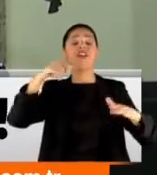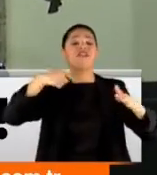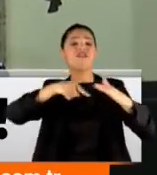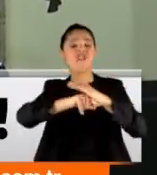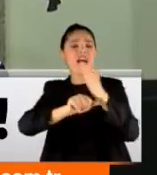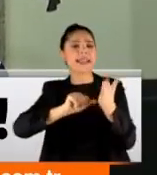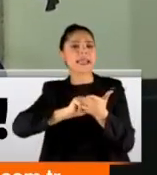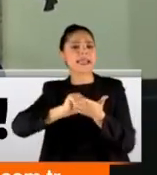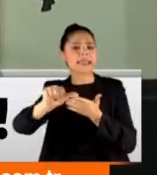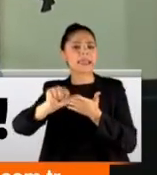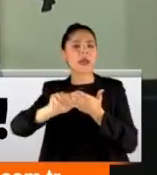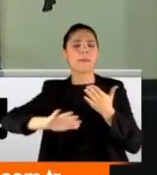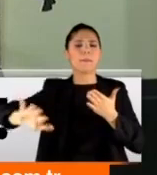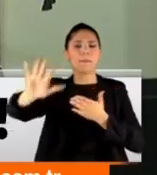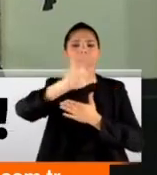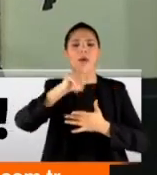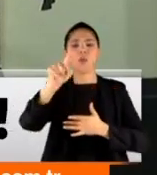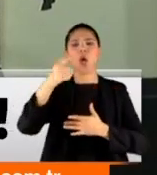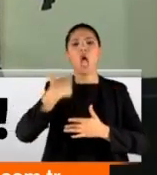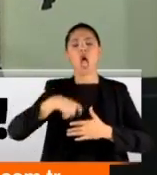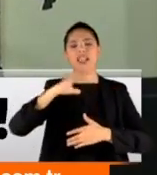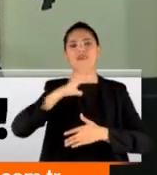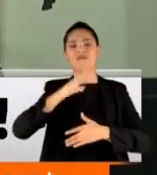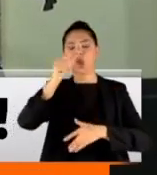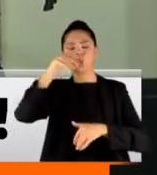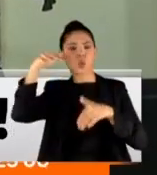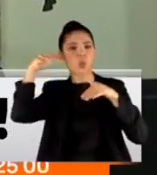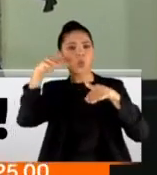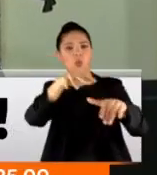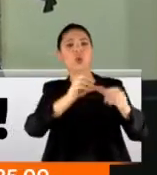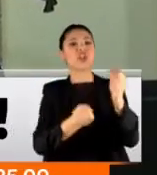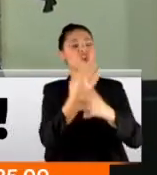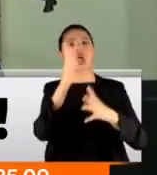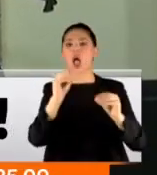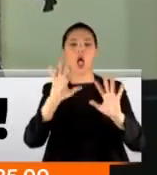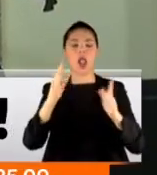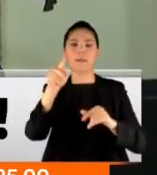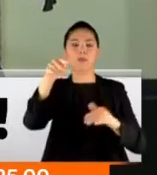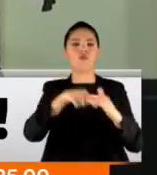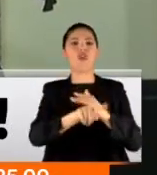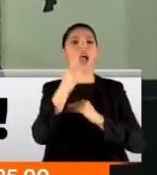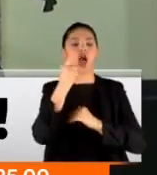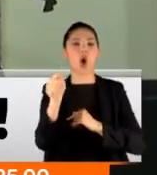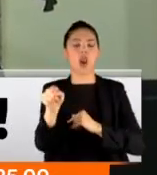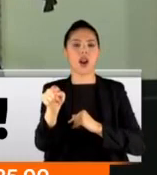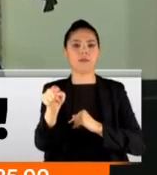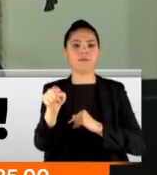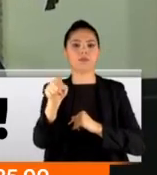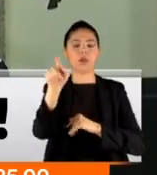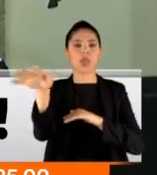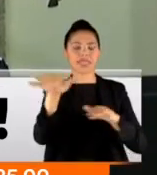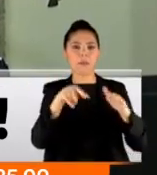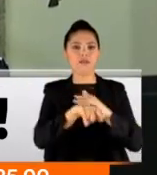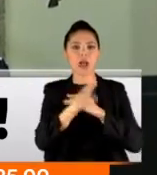tamamı aslında büyük bir çoğunluğu bu özelliğe sahip. Yani tsunami üretebilen fay türü bunlar.